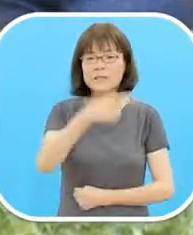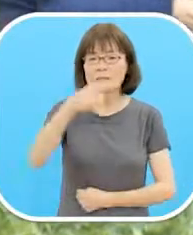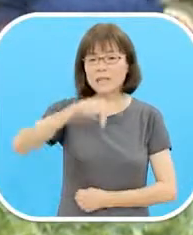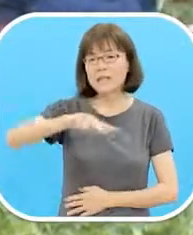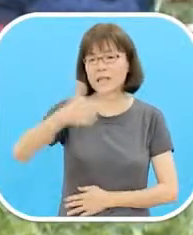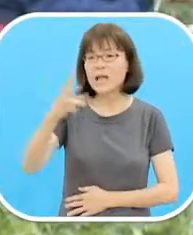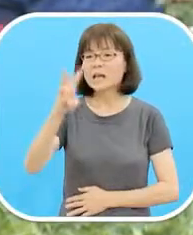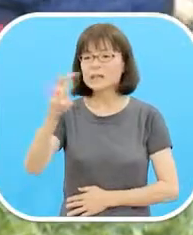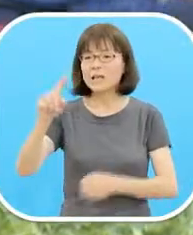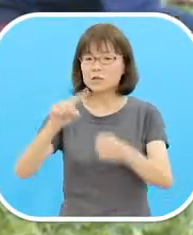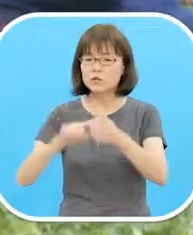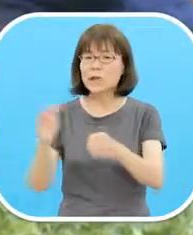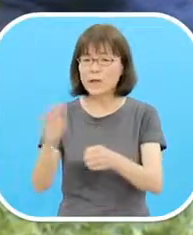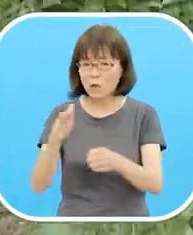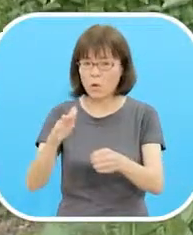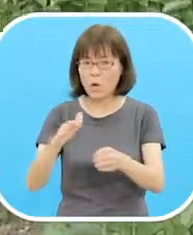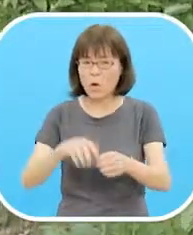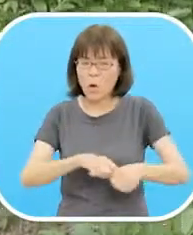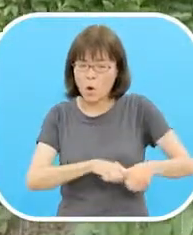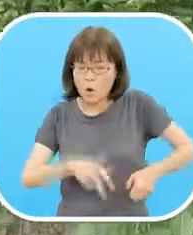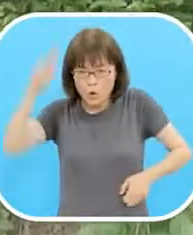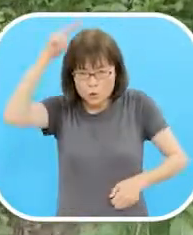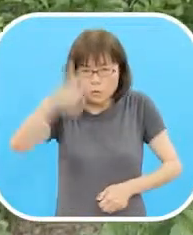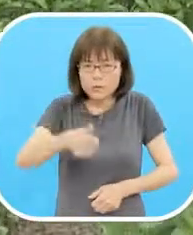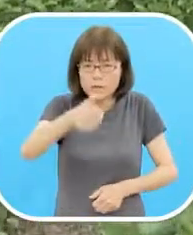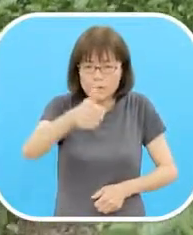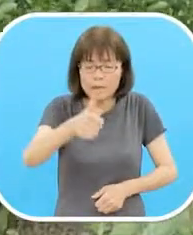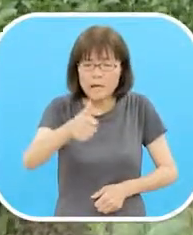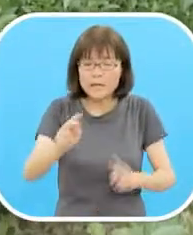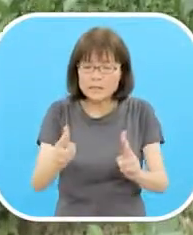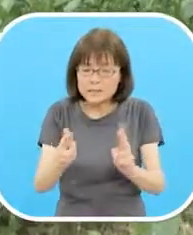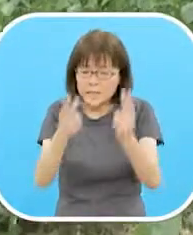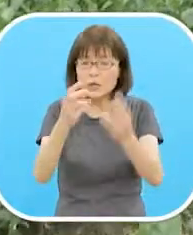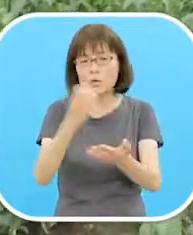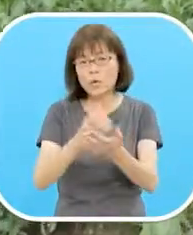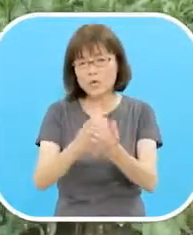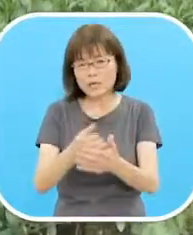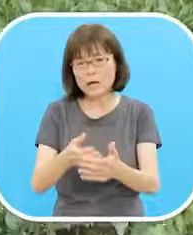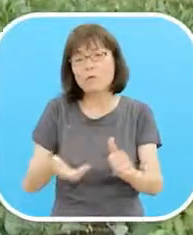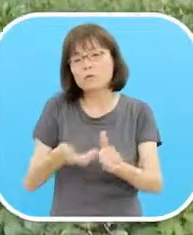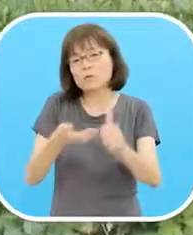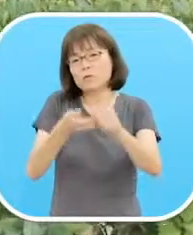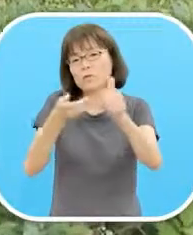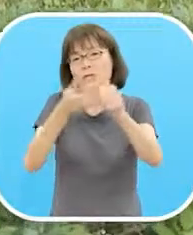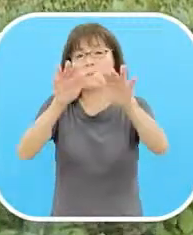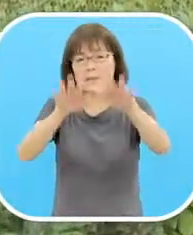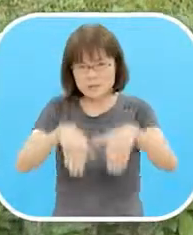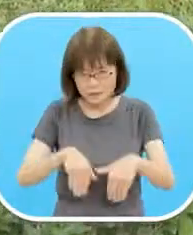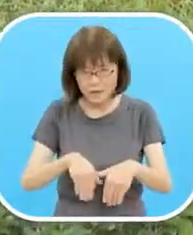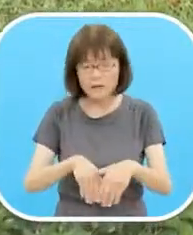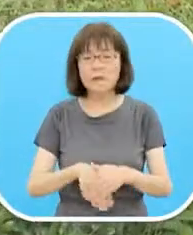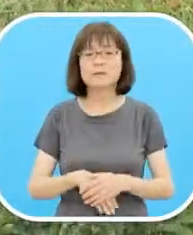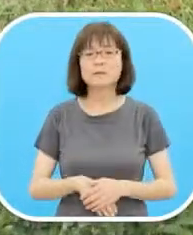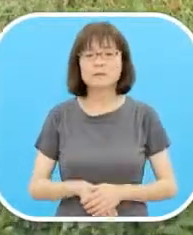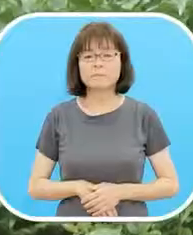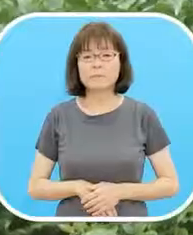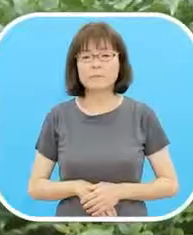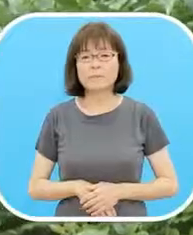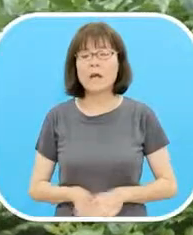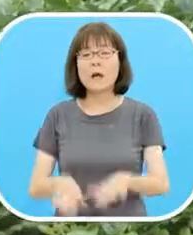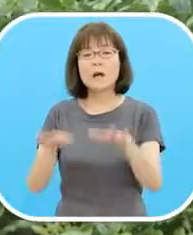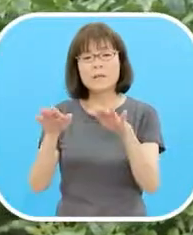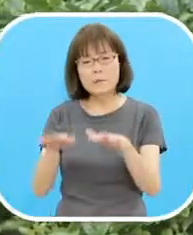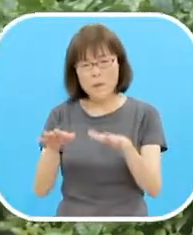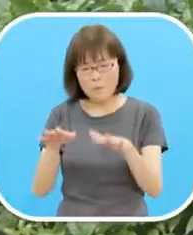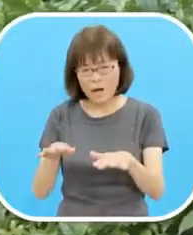1730年頃、はい、殿様の自家用茶園として造成されるのが現在地です。 今はどう